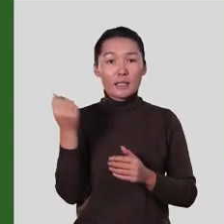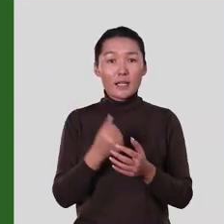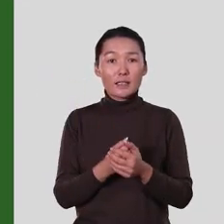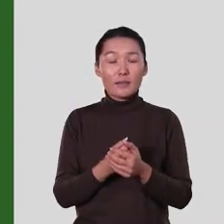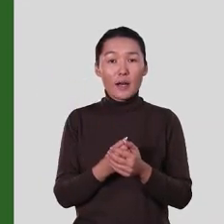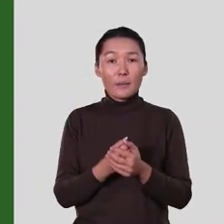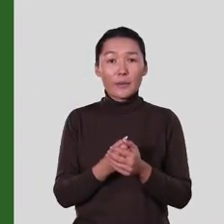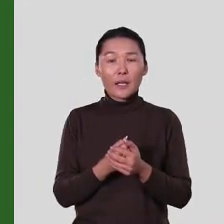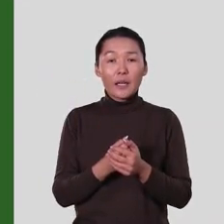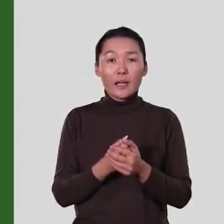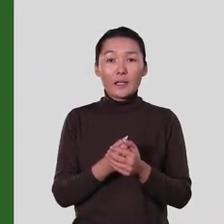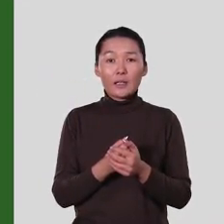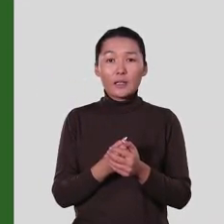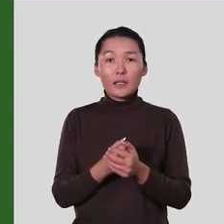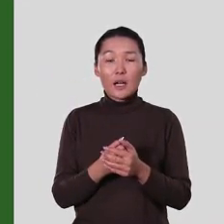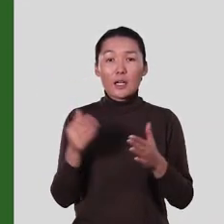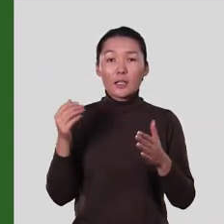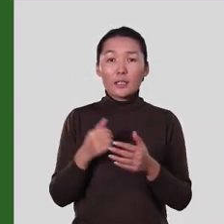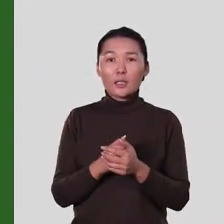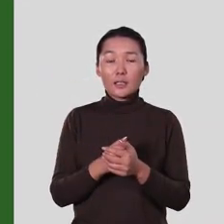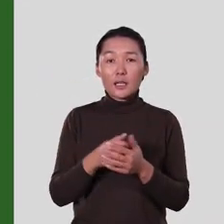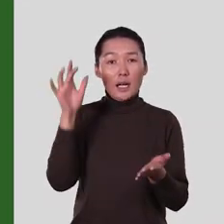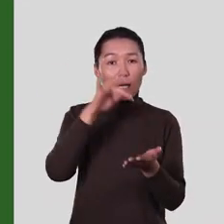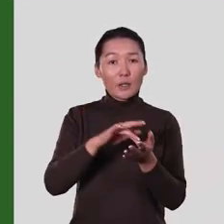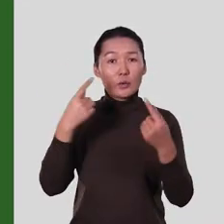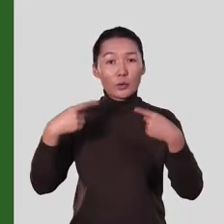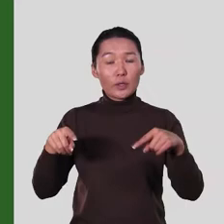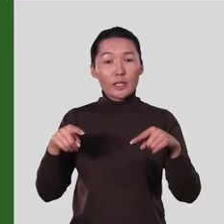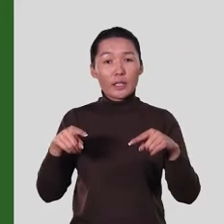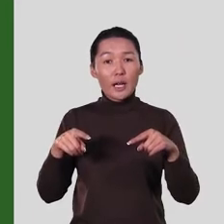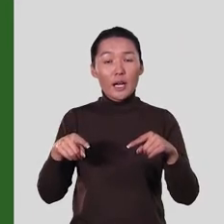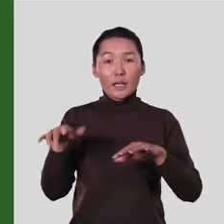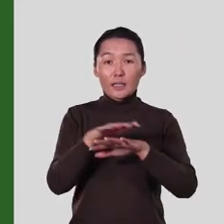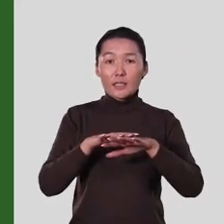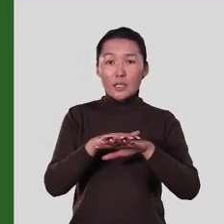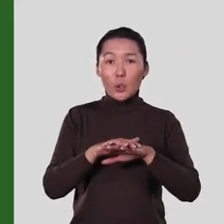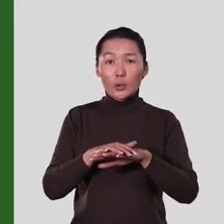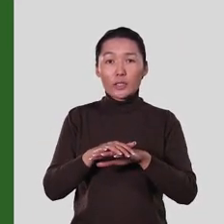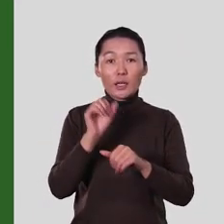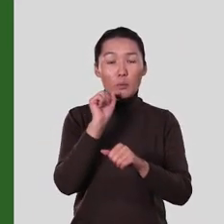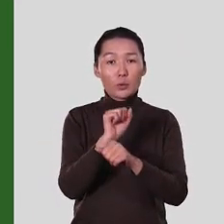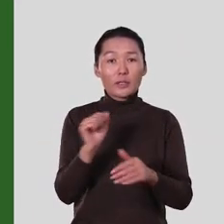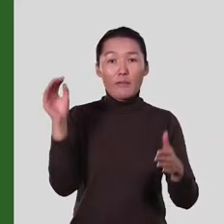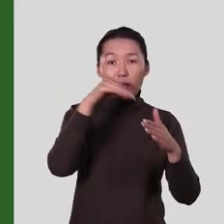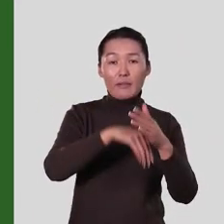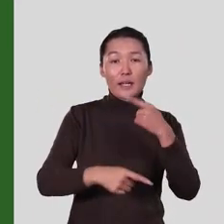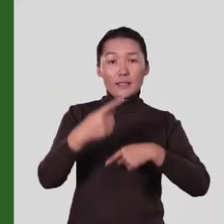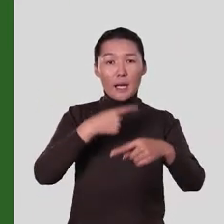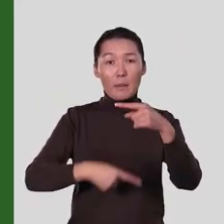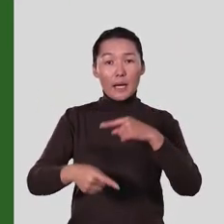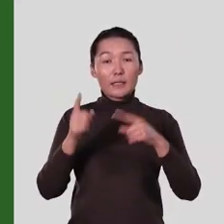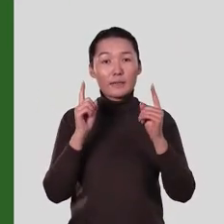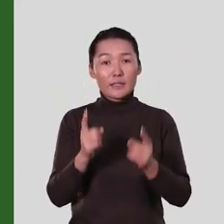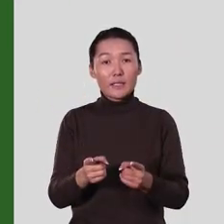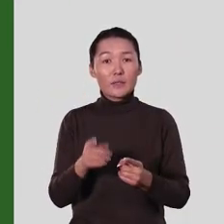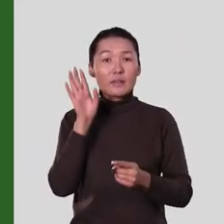стоки коммунального хозяйства городов и других населенных пунктов, вливаясь обратно в естественные